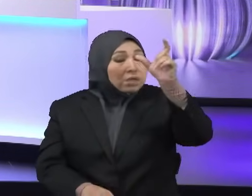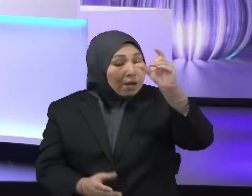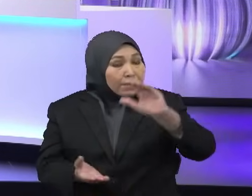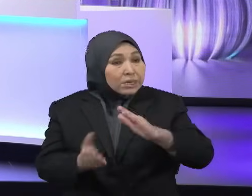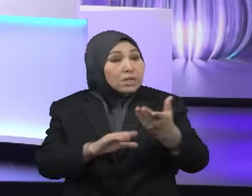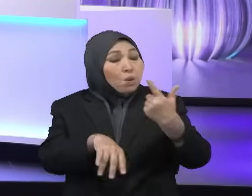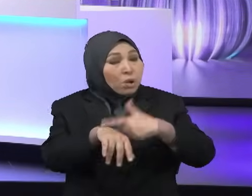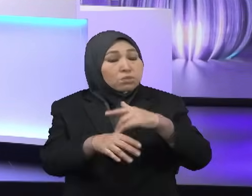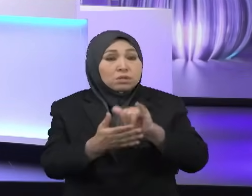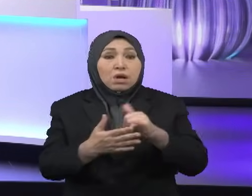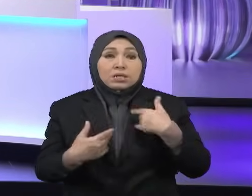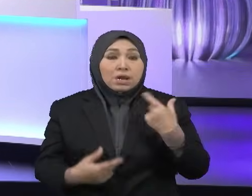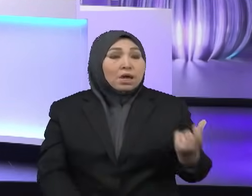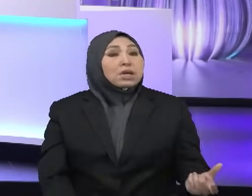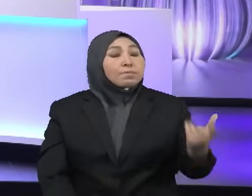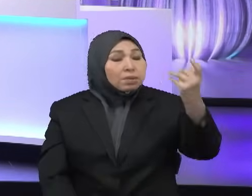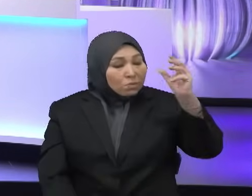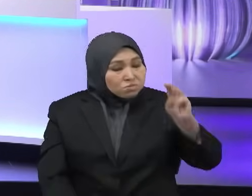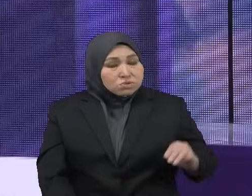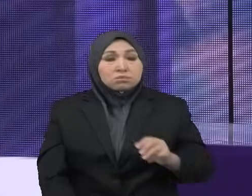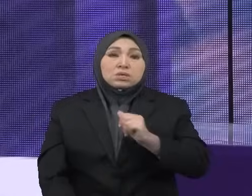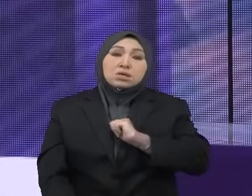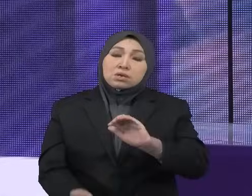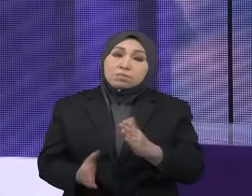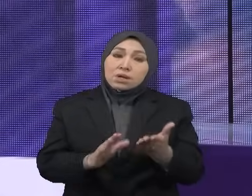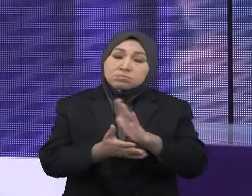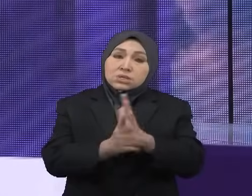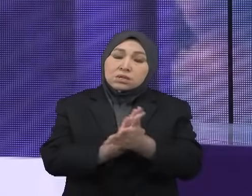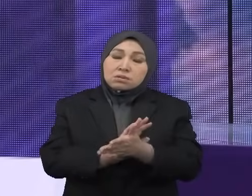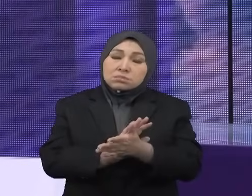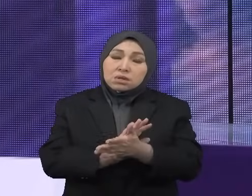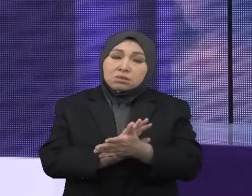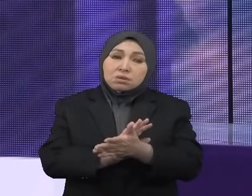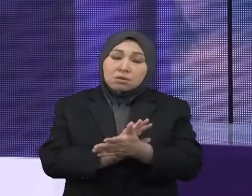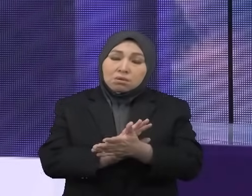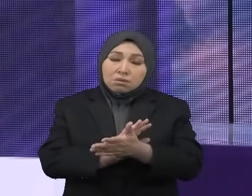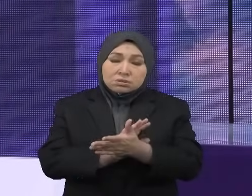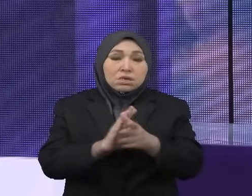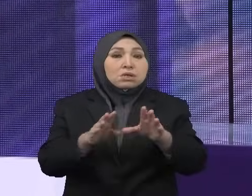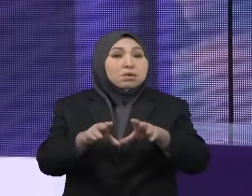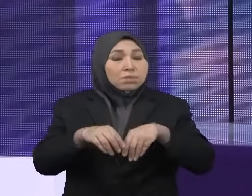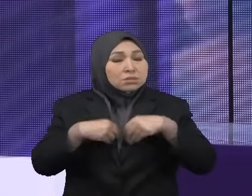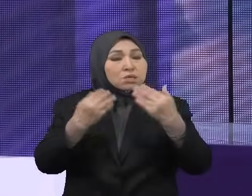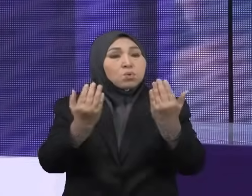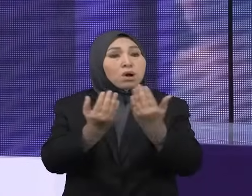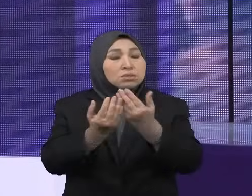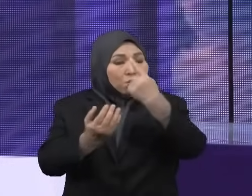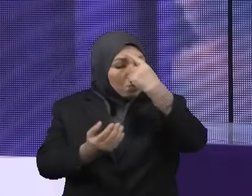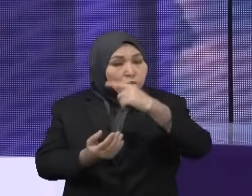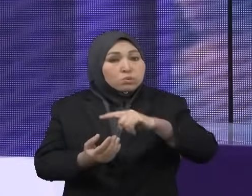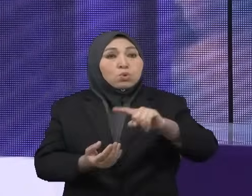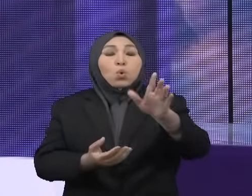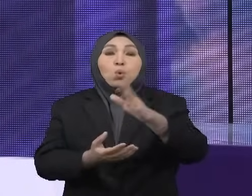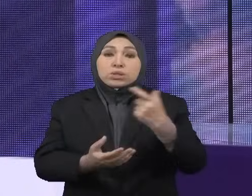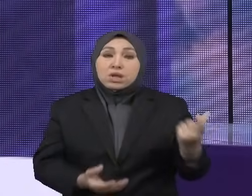wafat pada waktu itu adalah Nabi Musa sendiri. Ya, sebagai satu pengkabulan, kabulnya doanya untuk Nabi Musa,